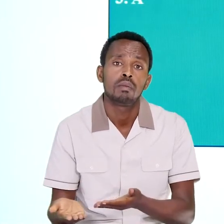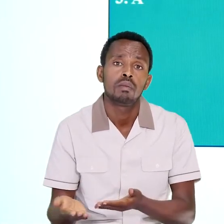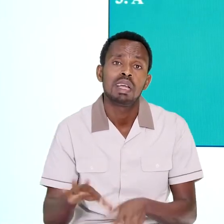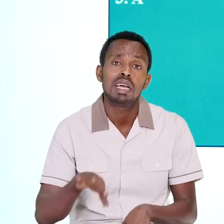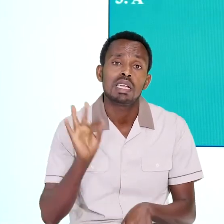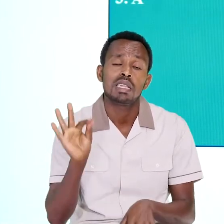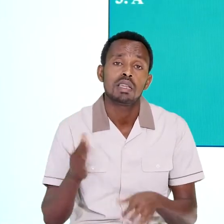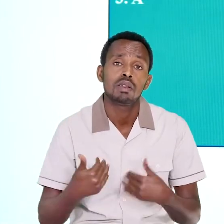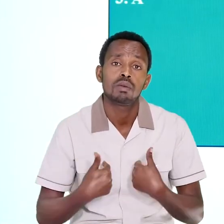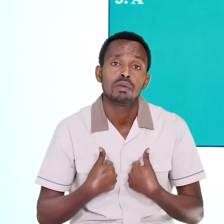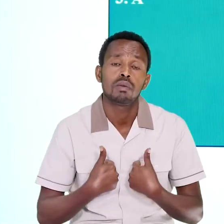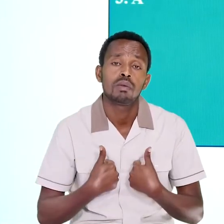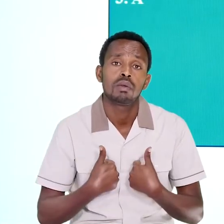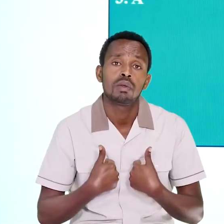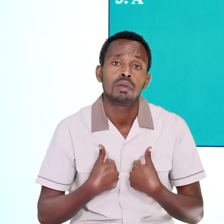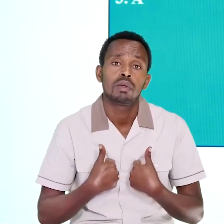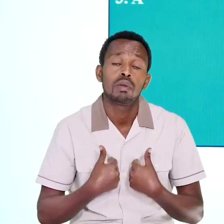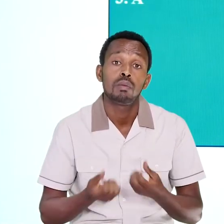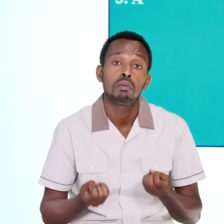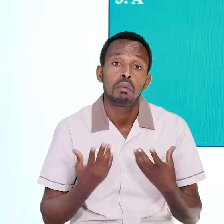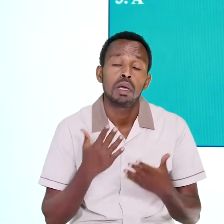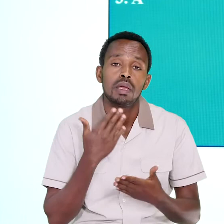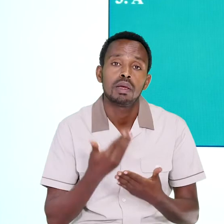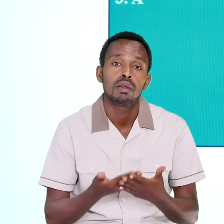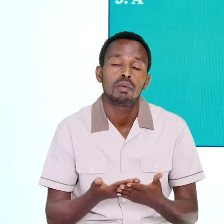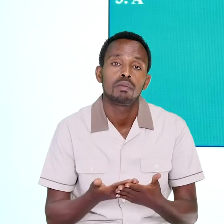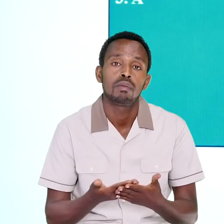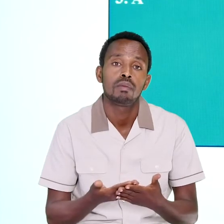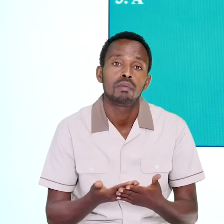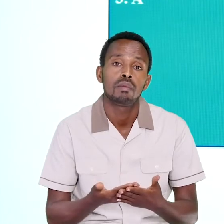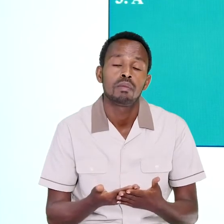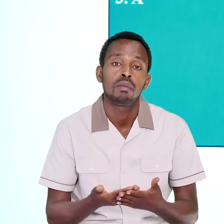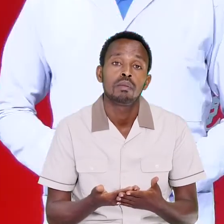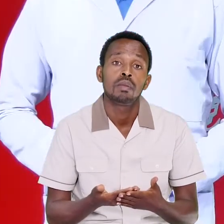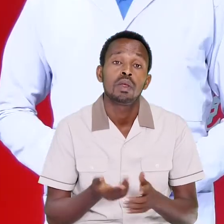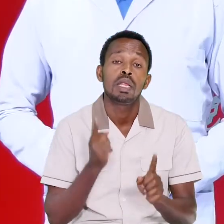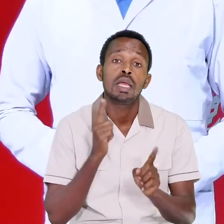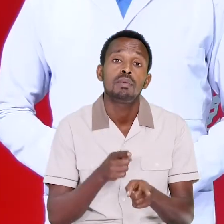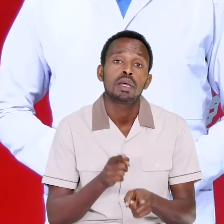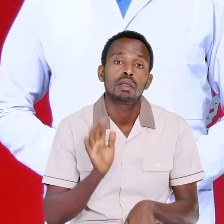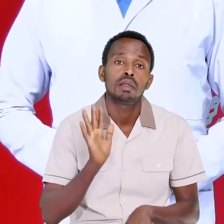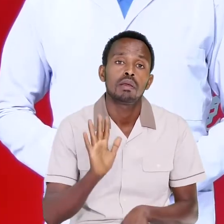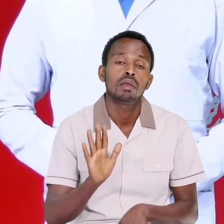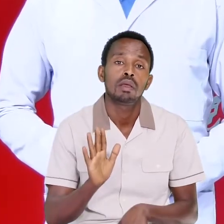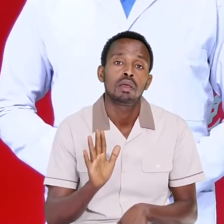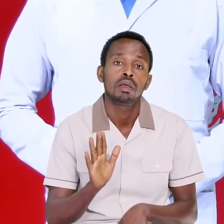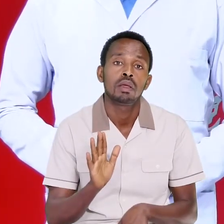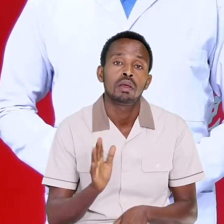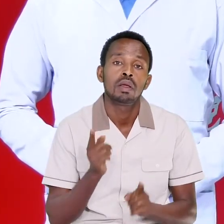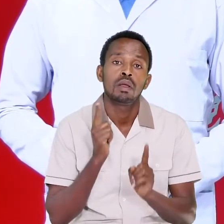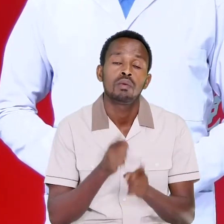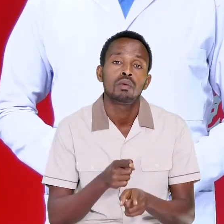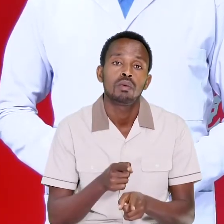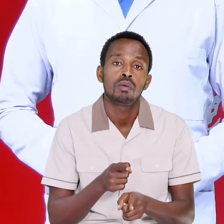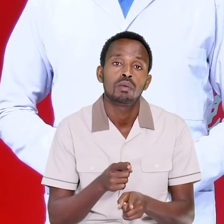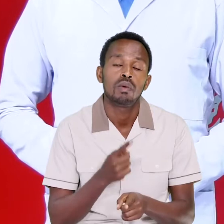argattanii jirtu? Baay'ee gaariidha. Mee deebii keessaniif deebii